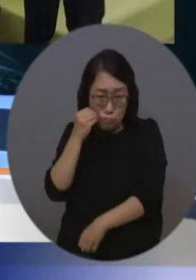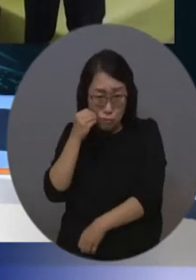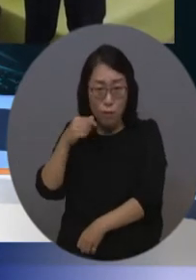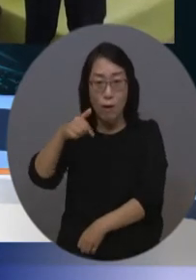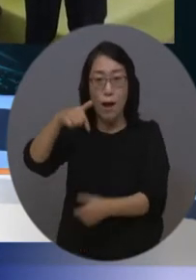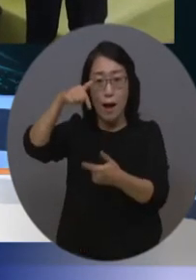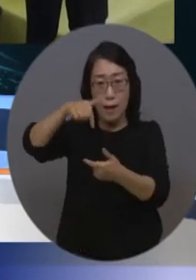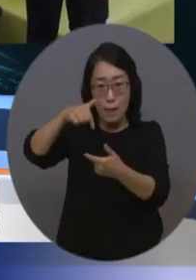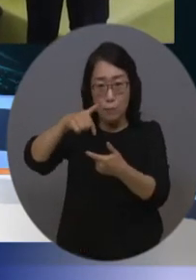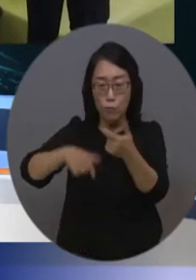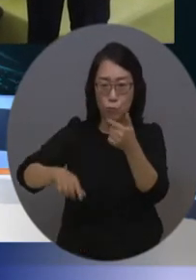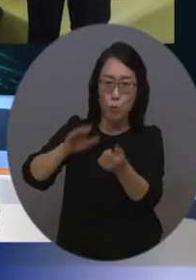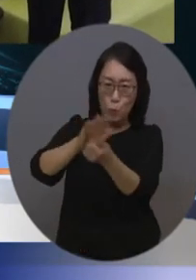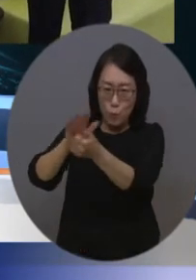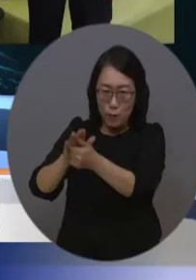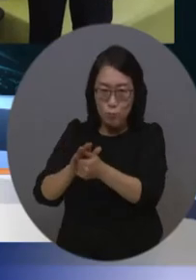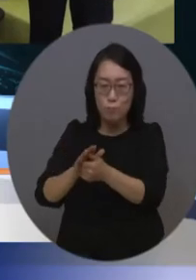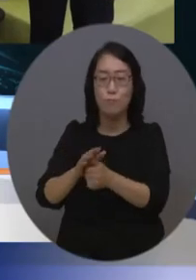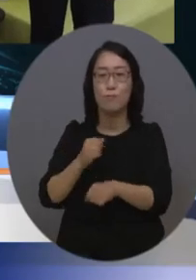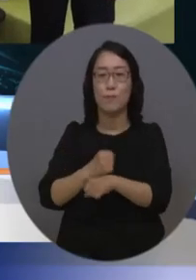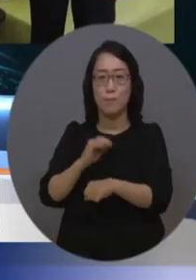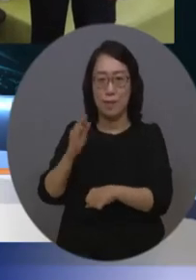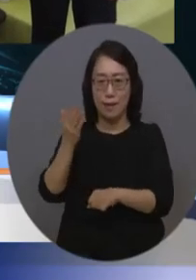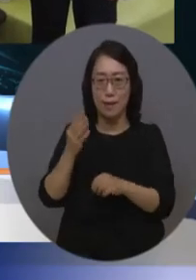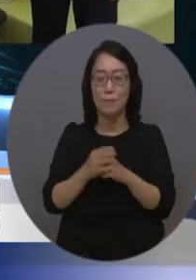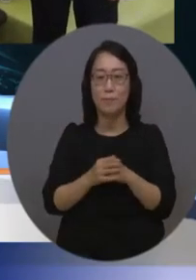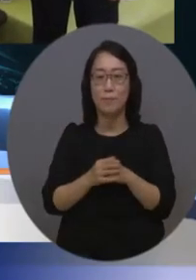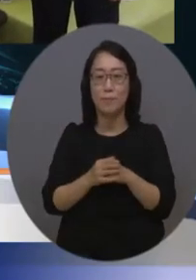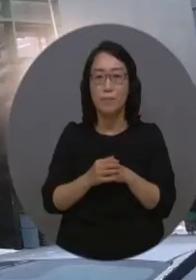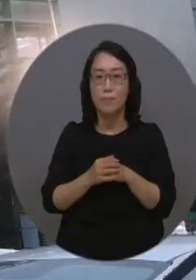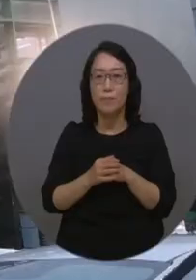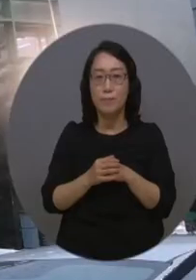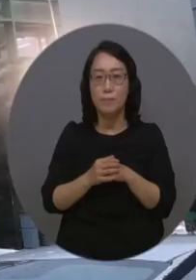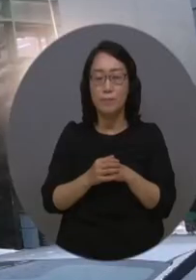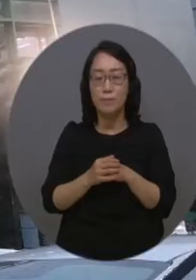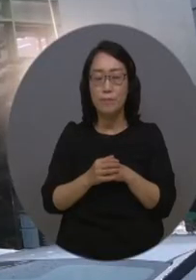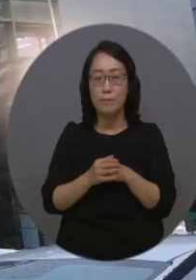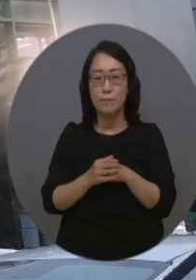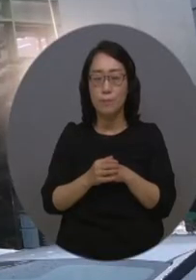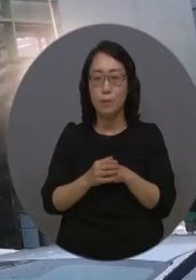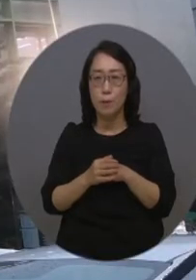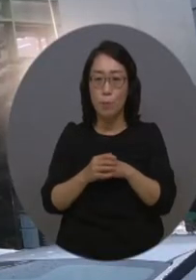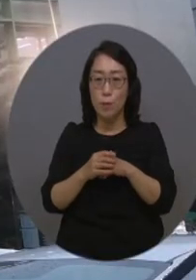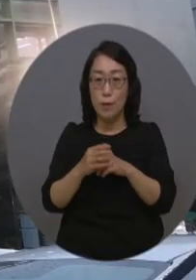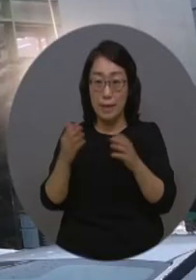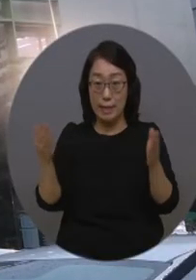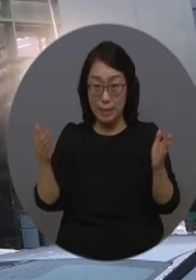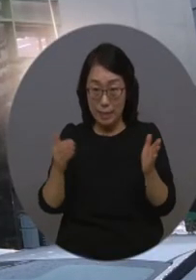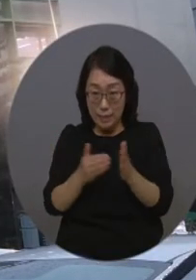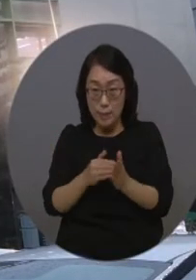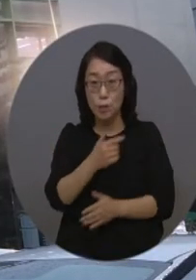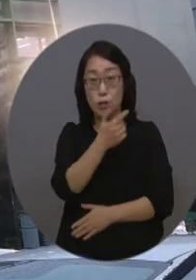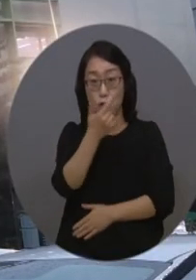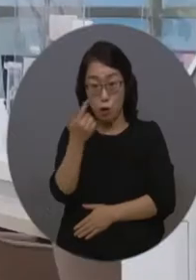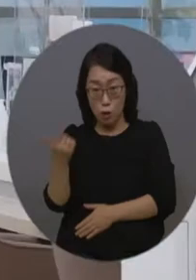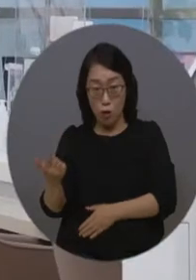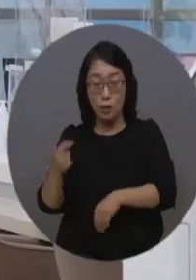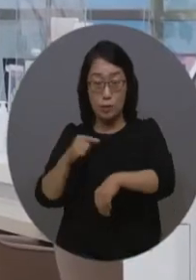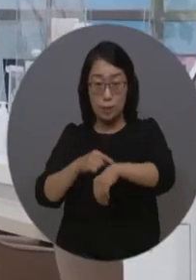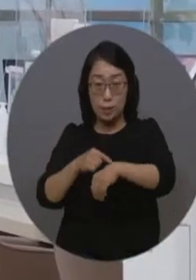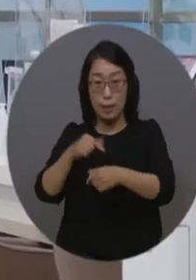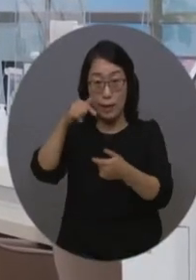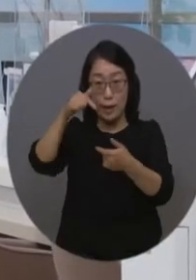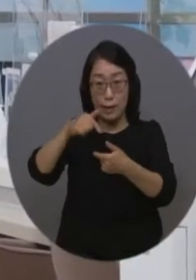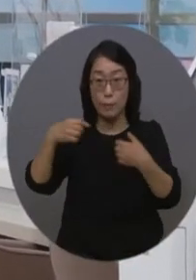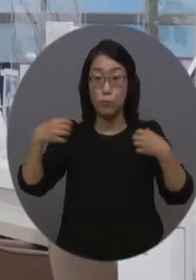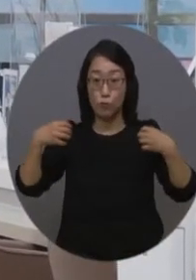나섰습니다. 현장에 권용찬 기자가 다녀왔습니다. 평일 일과를 마친 저녁 시간, 서울